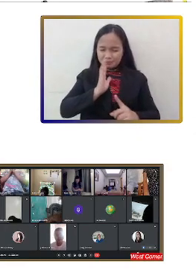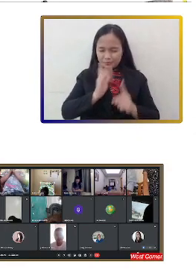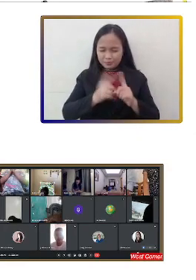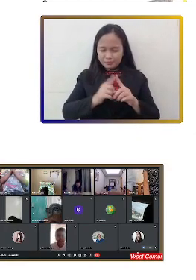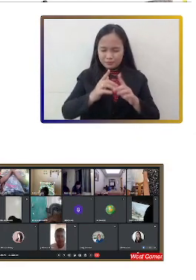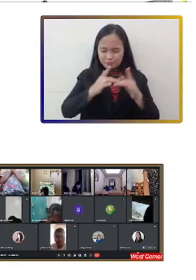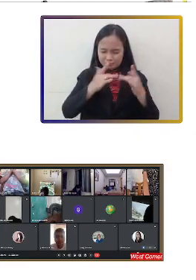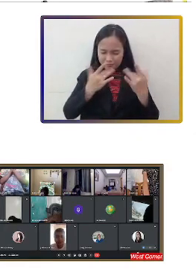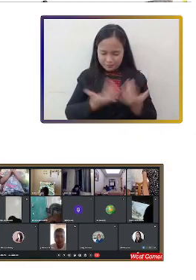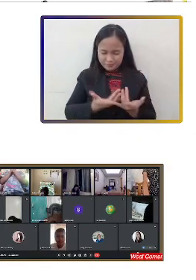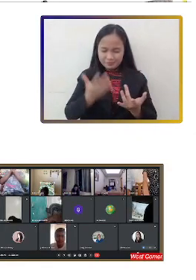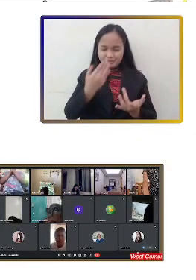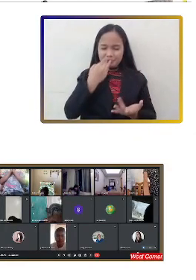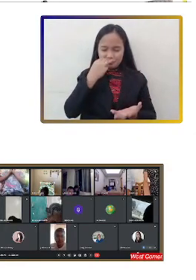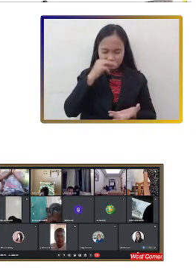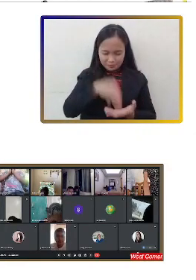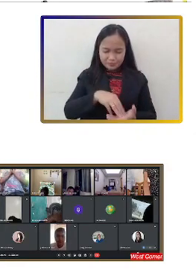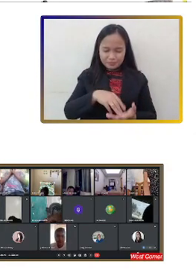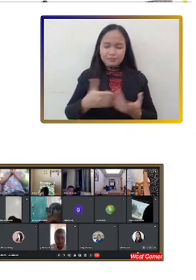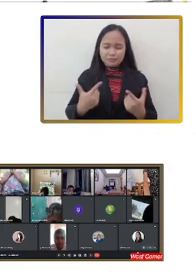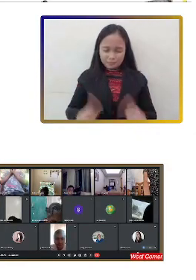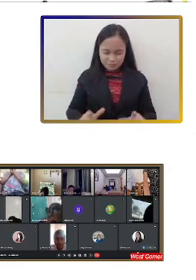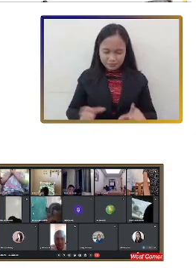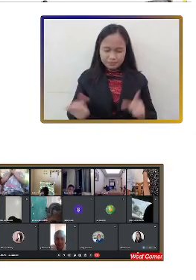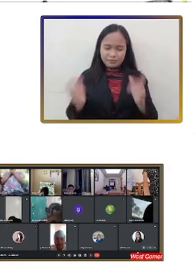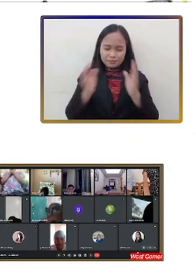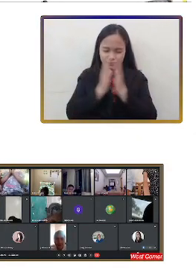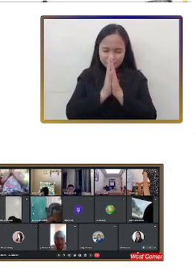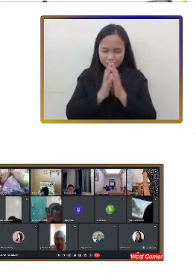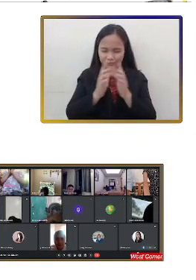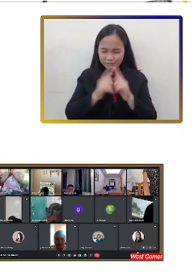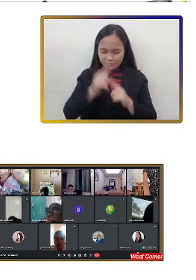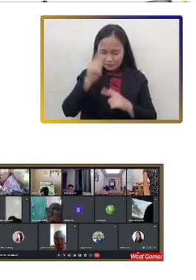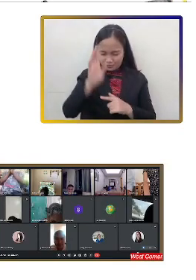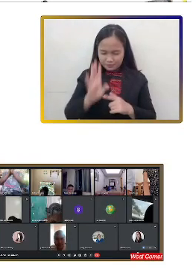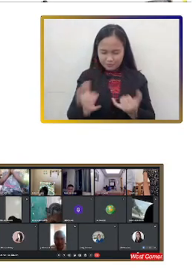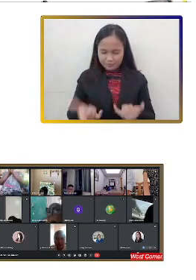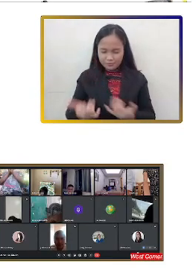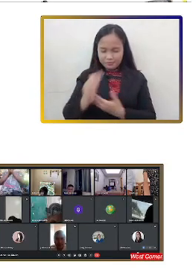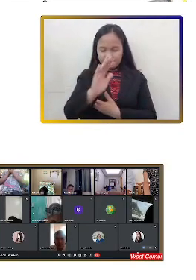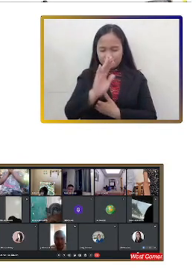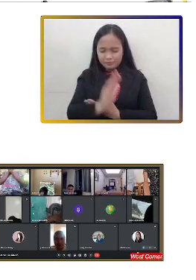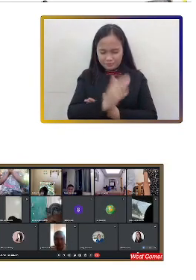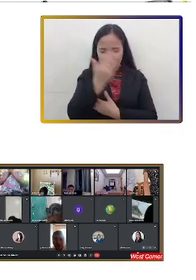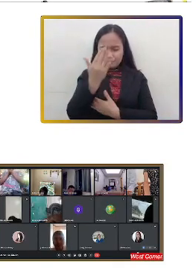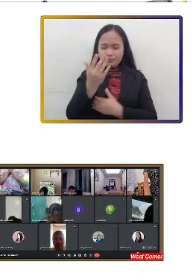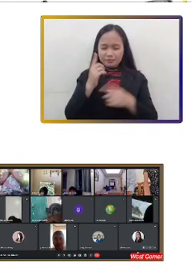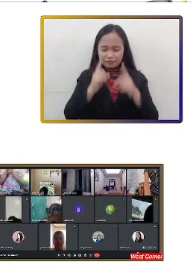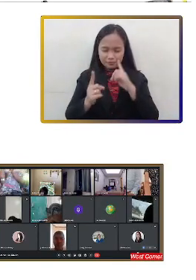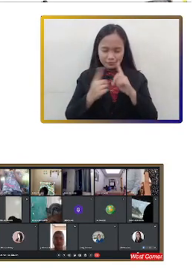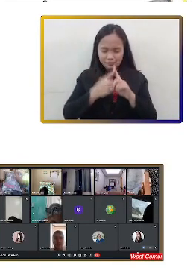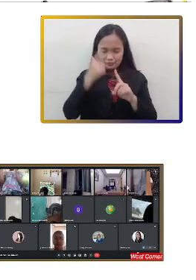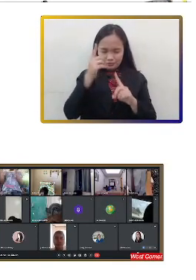message. Then let's come to the throne of God this morning. Let's talk to God.